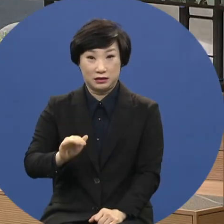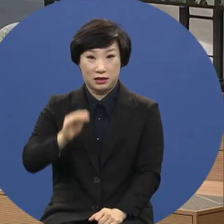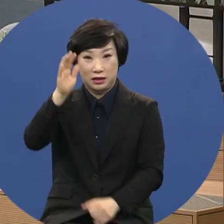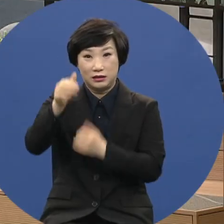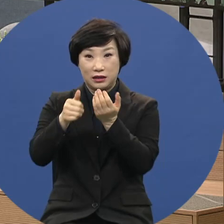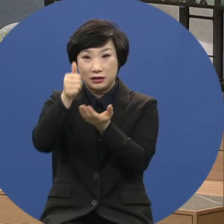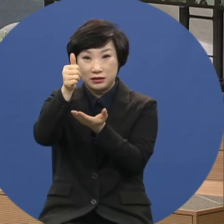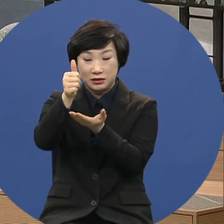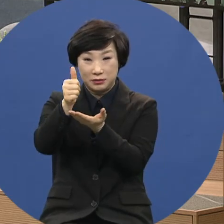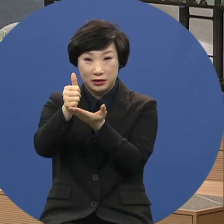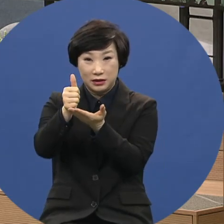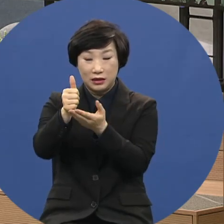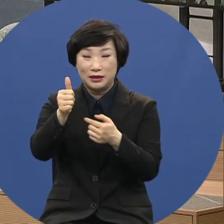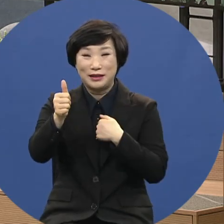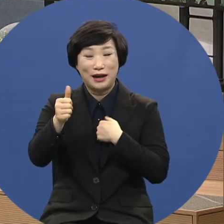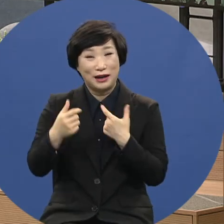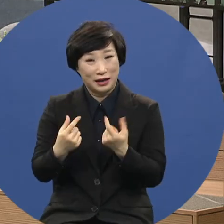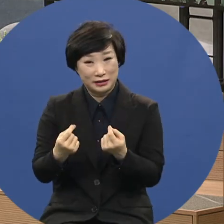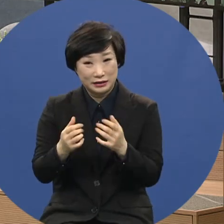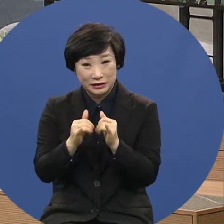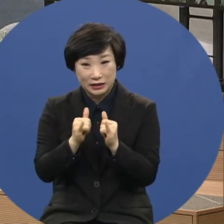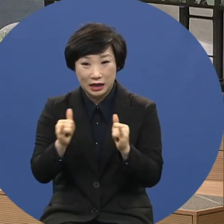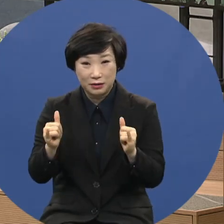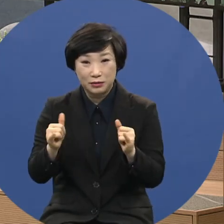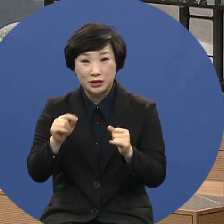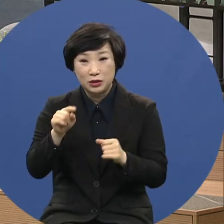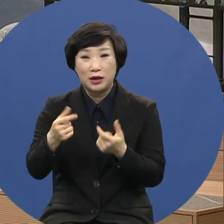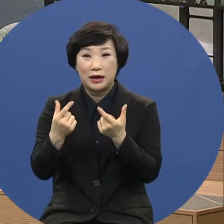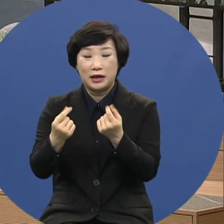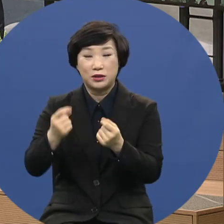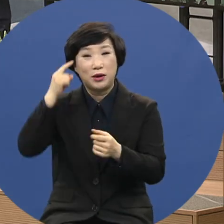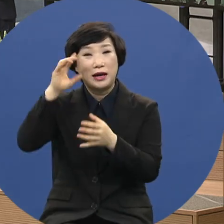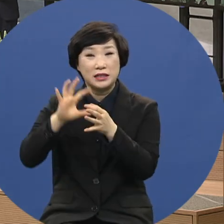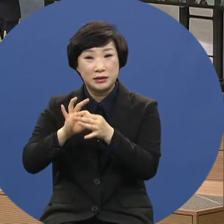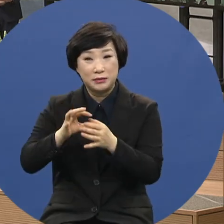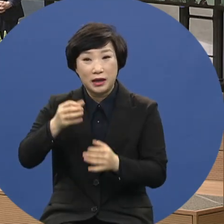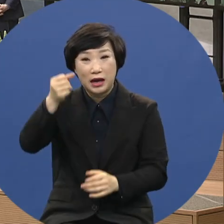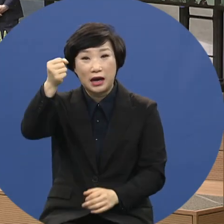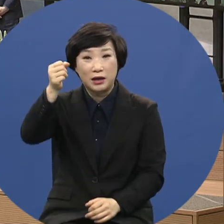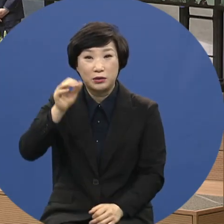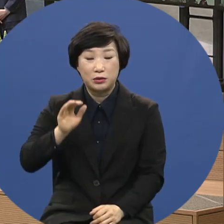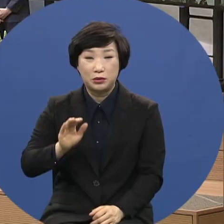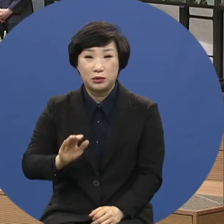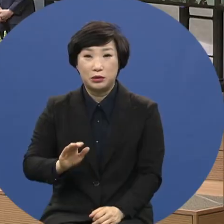하나님이 왜 나 같은 사람에게 그런 관심을 가지고